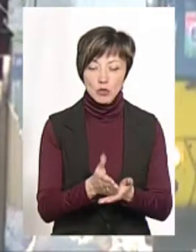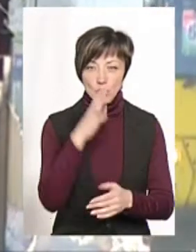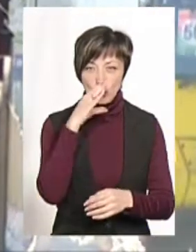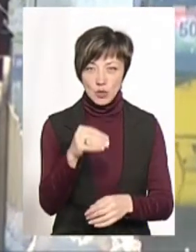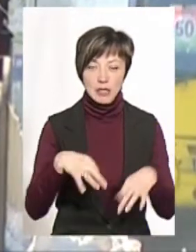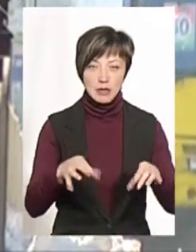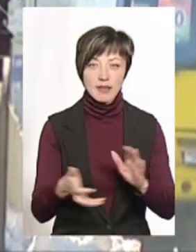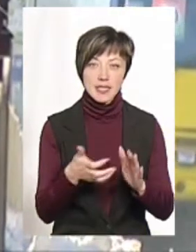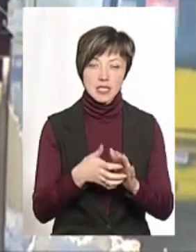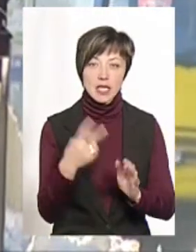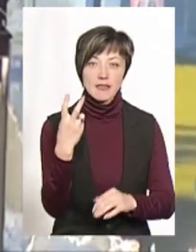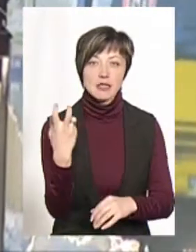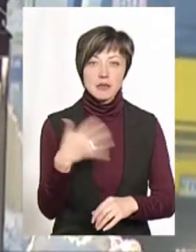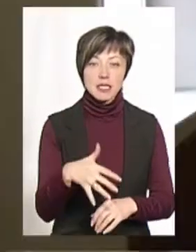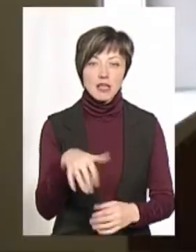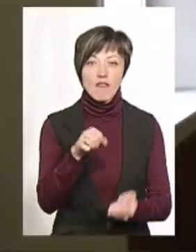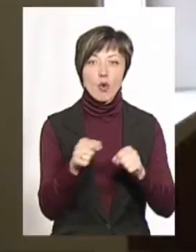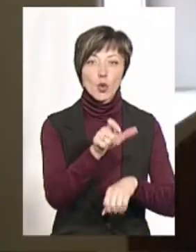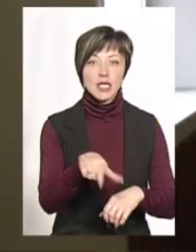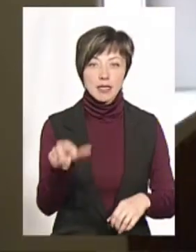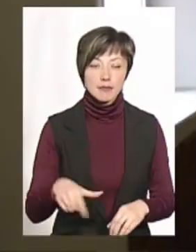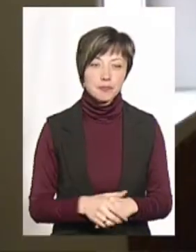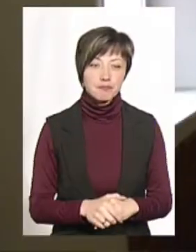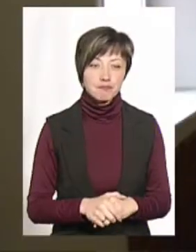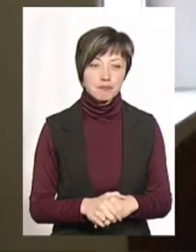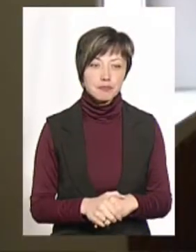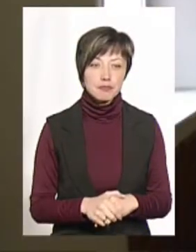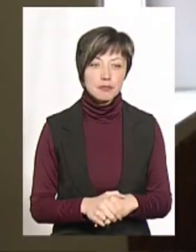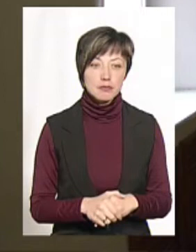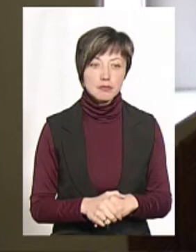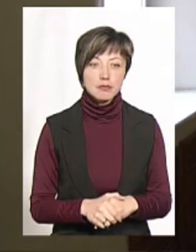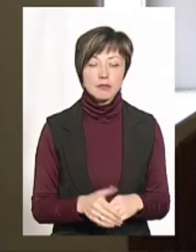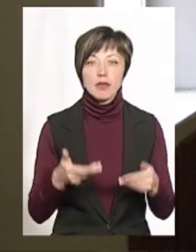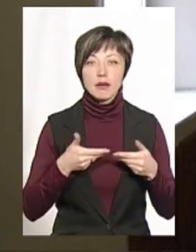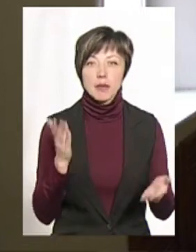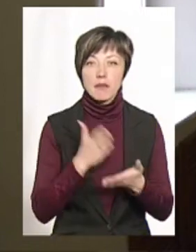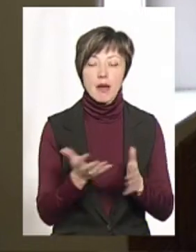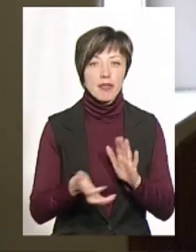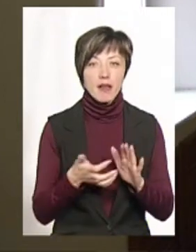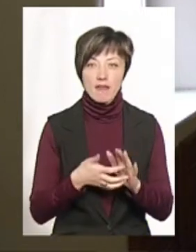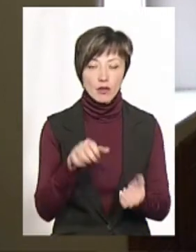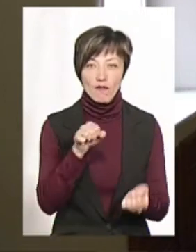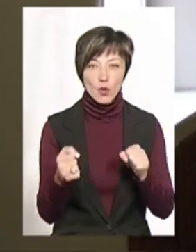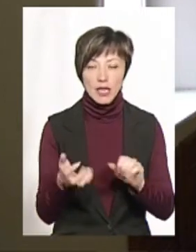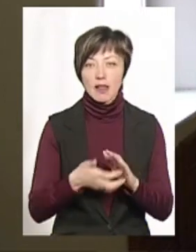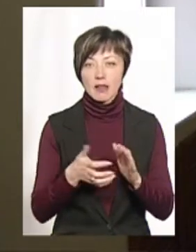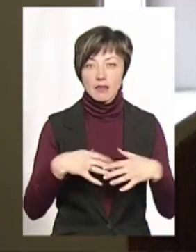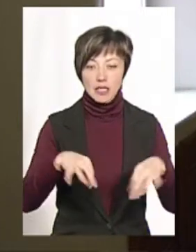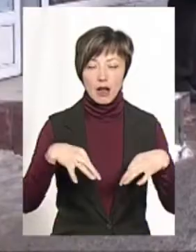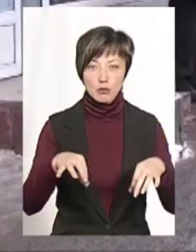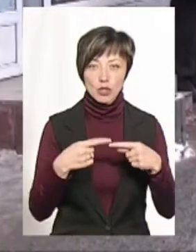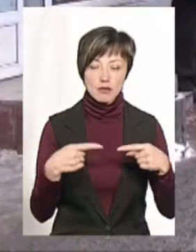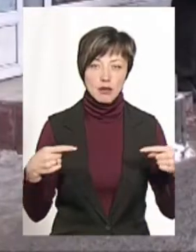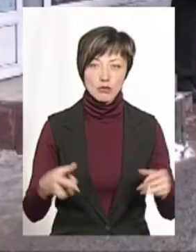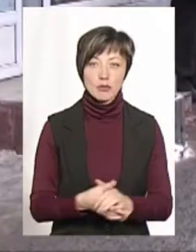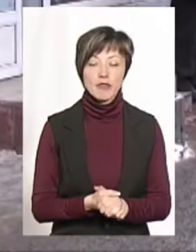транспортом не вистачає понад 250 водіїв. Ми маємо нехватку водіїв, маємо нехватку транспортних